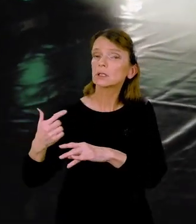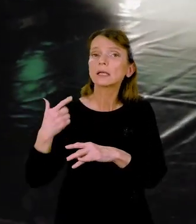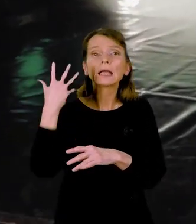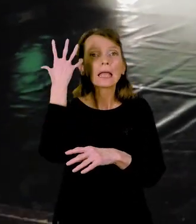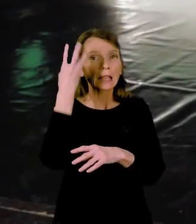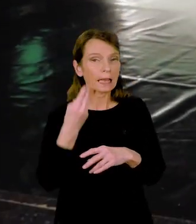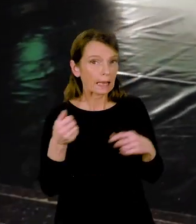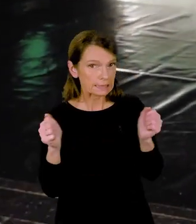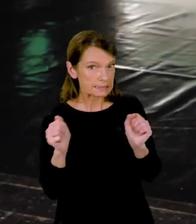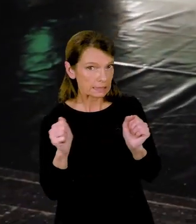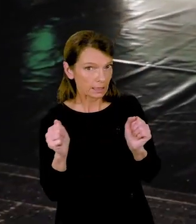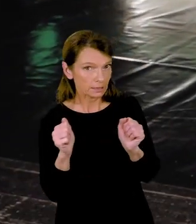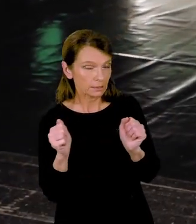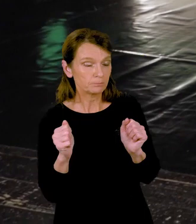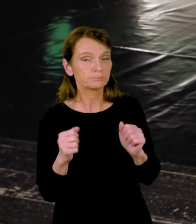jeseni.